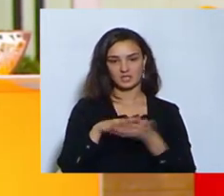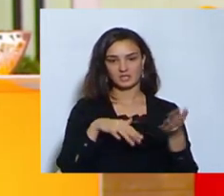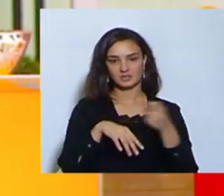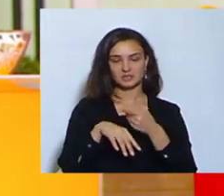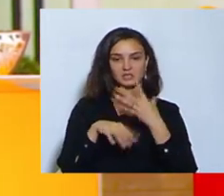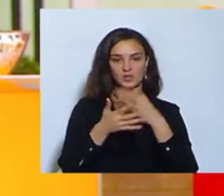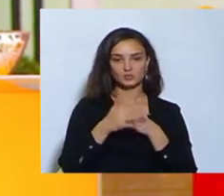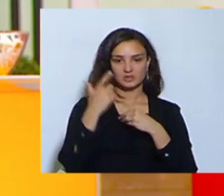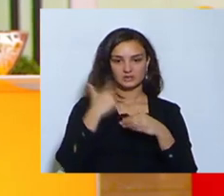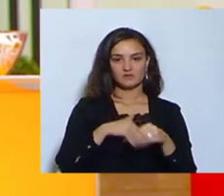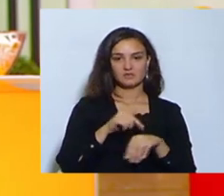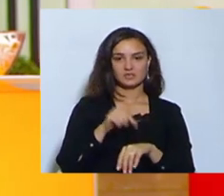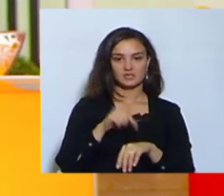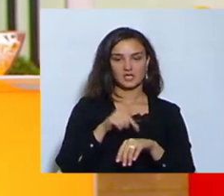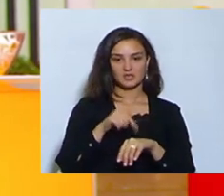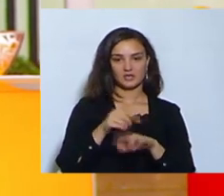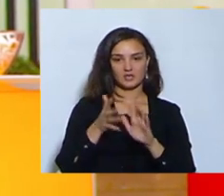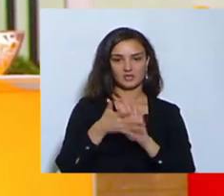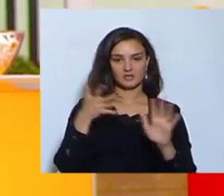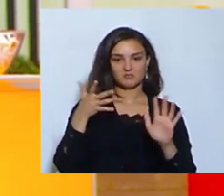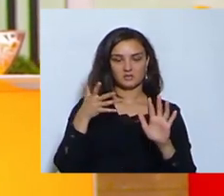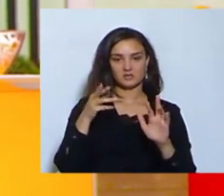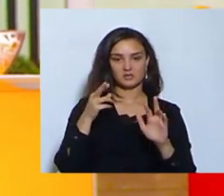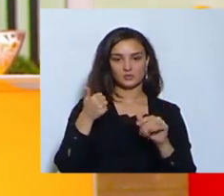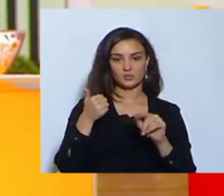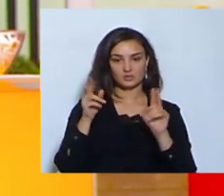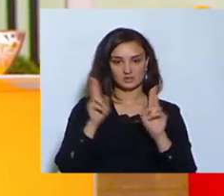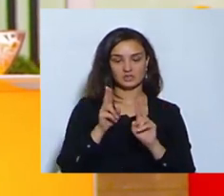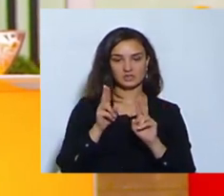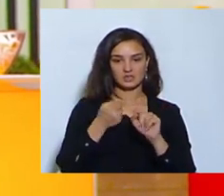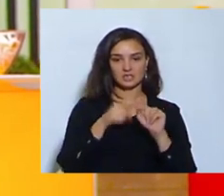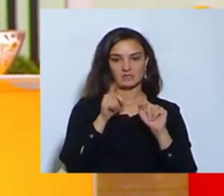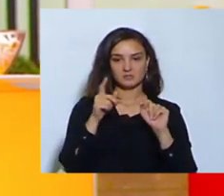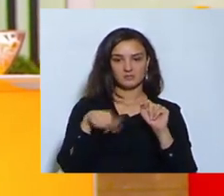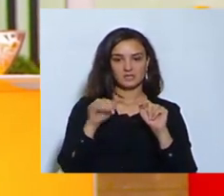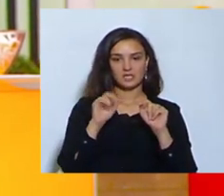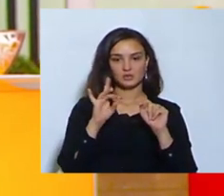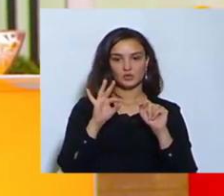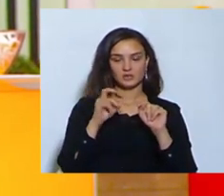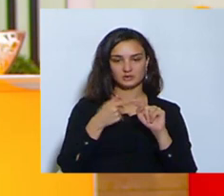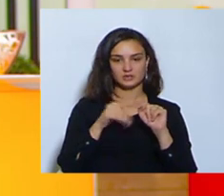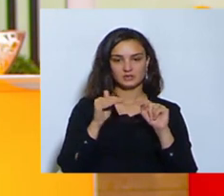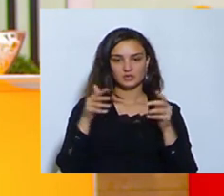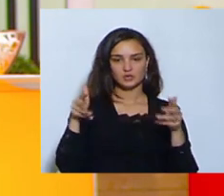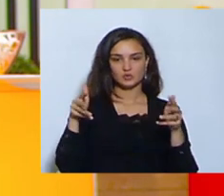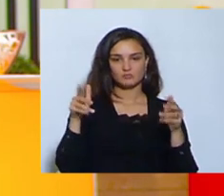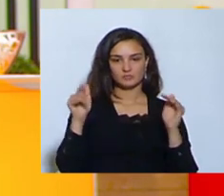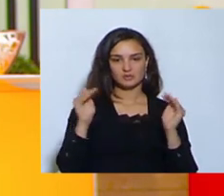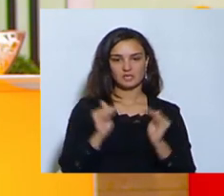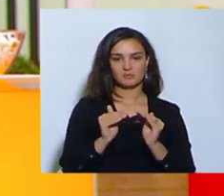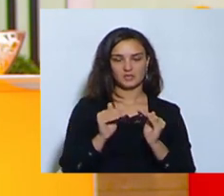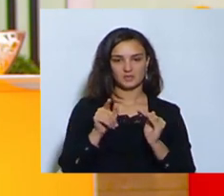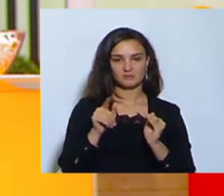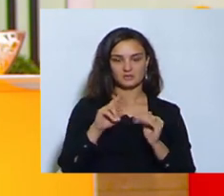ანუ საკუთარი თავის აღქმა და როგორც წესიო ანორექსიით ადამიანებს აქვთ დაბალი წონა. ეს თქვა ქალბატონმა